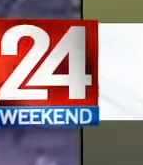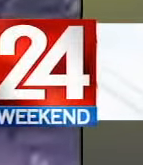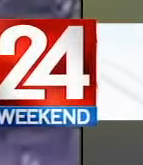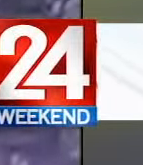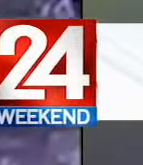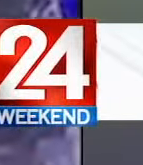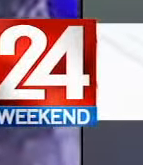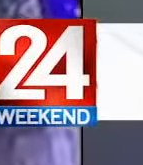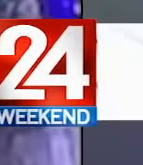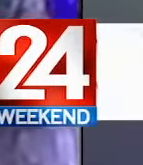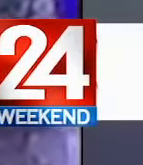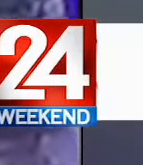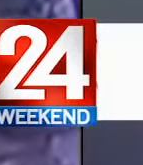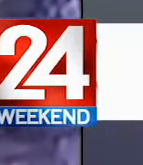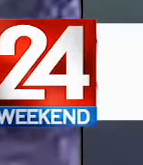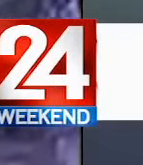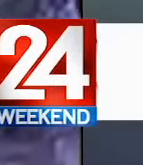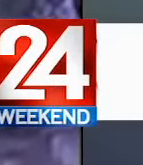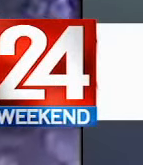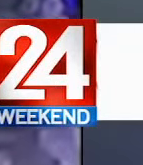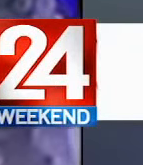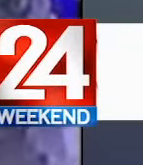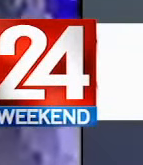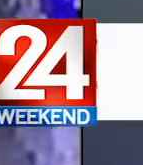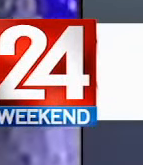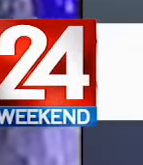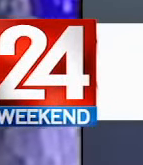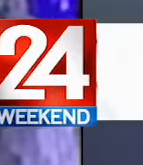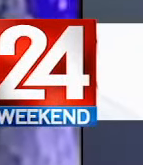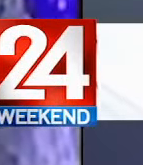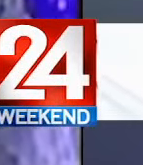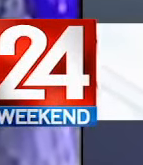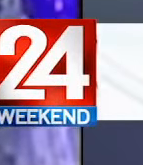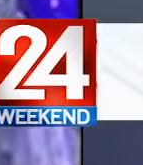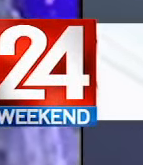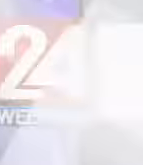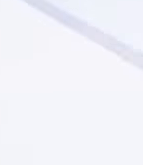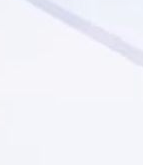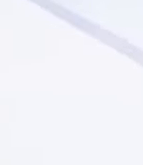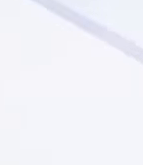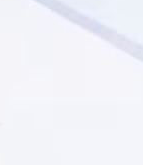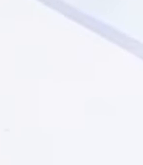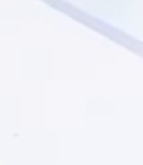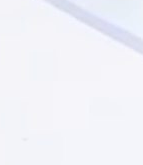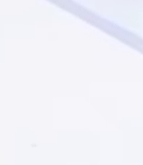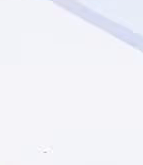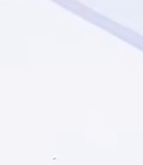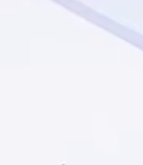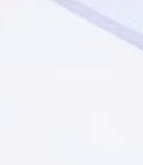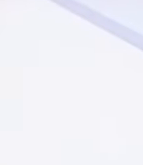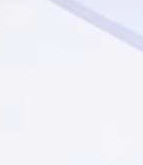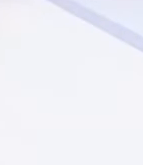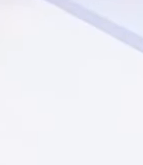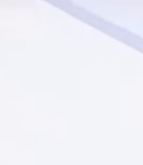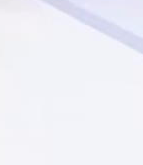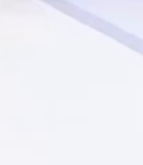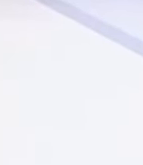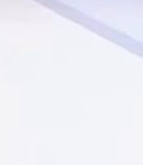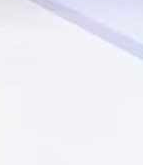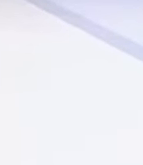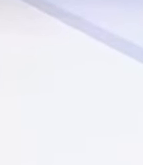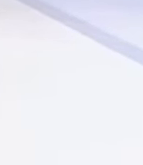Ang hulikam na banggaan ng motorsiklo at bisikleta. Tutok lang dito sa 24 Oras